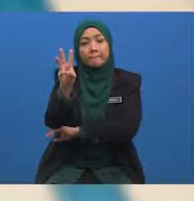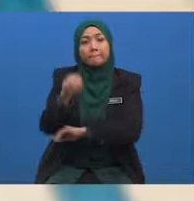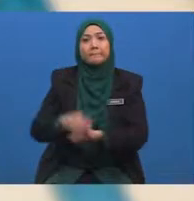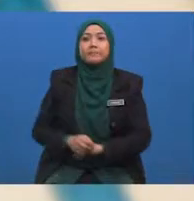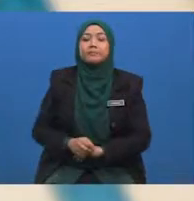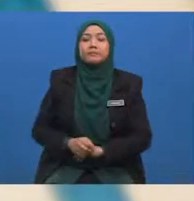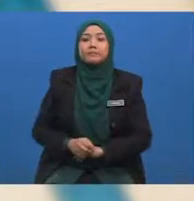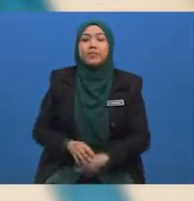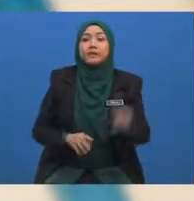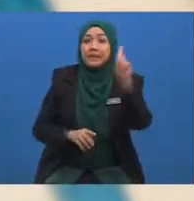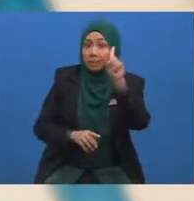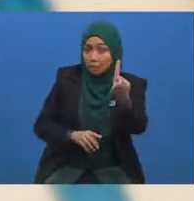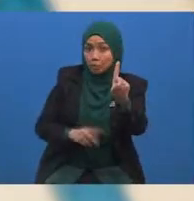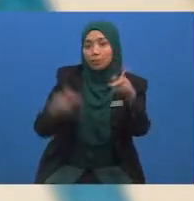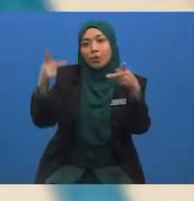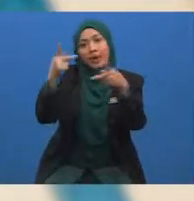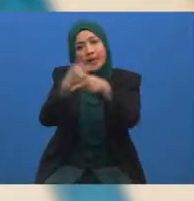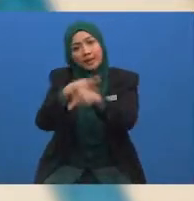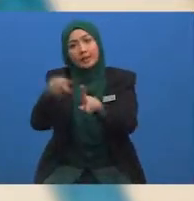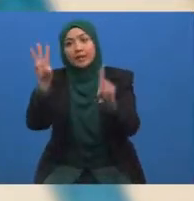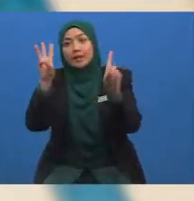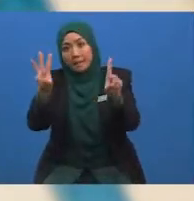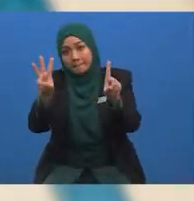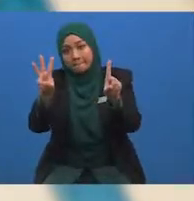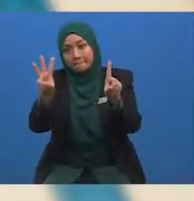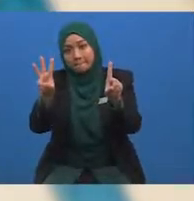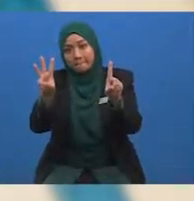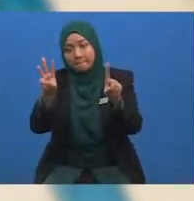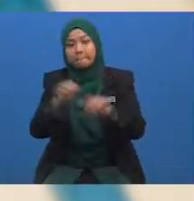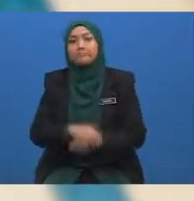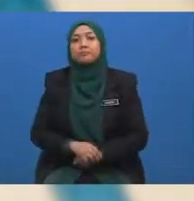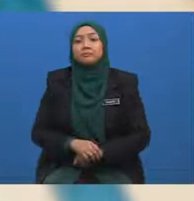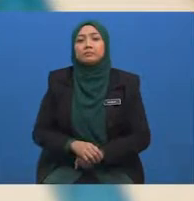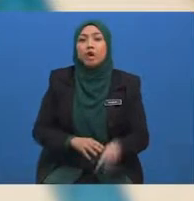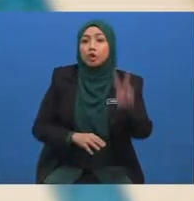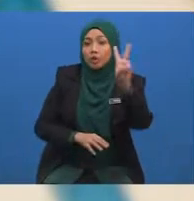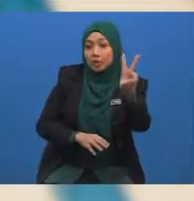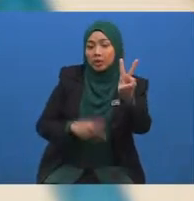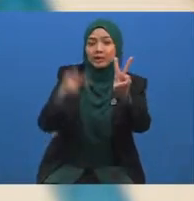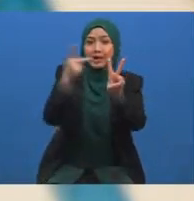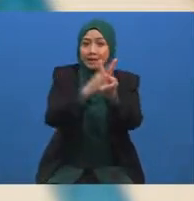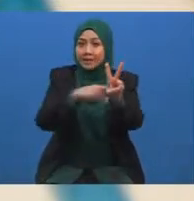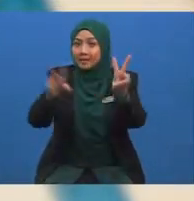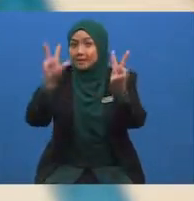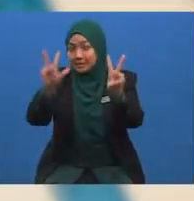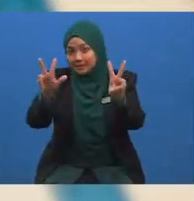1, darab 6. 2, darab